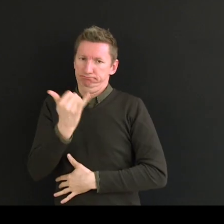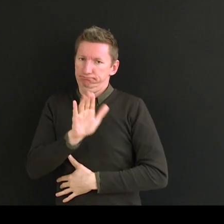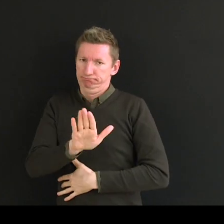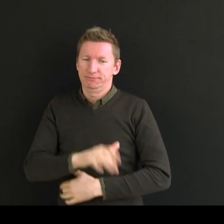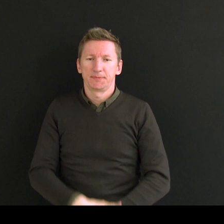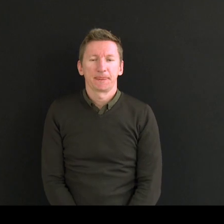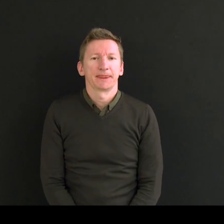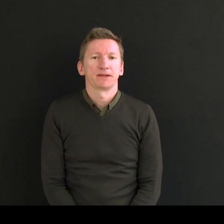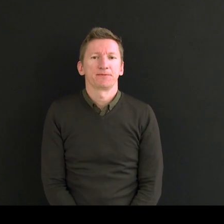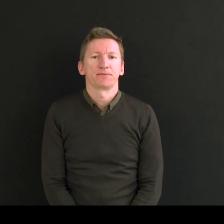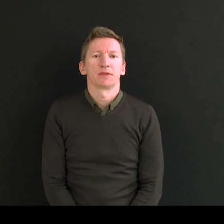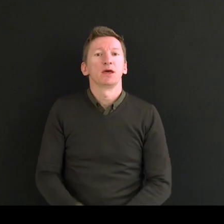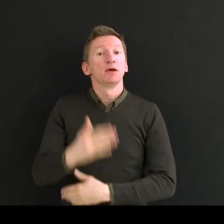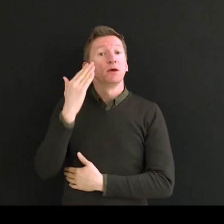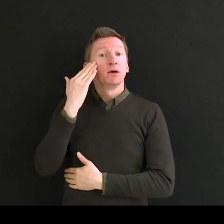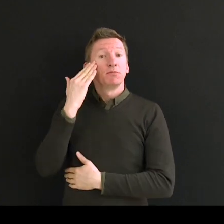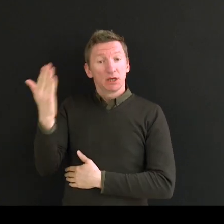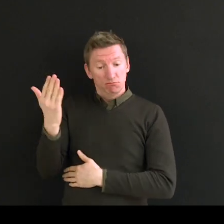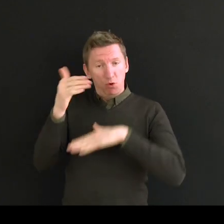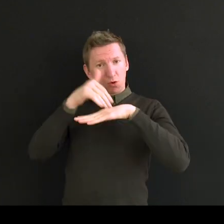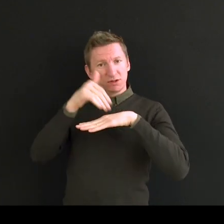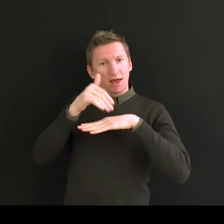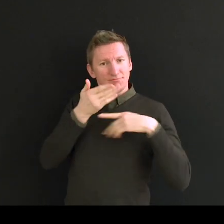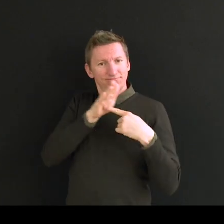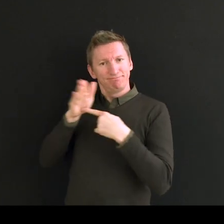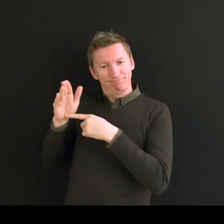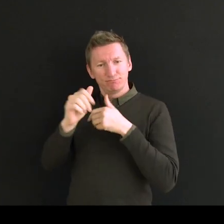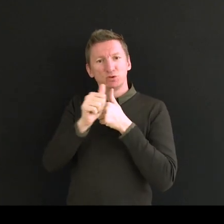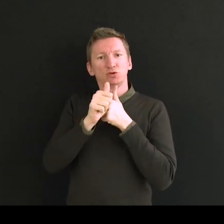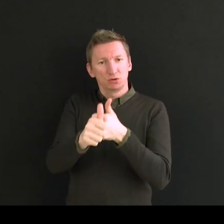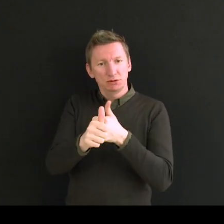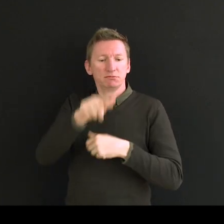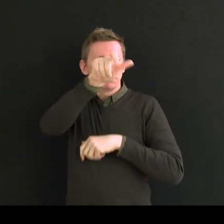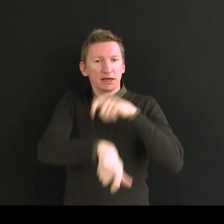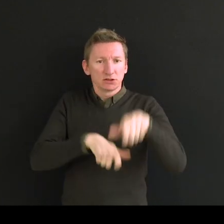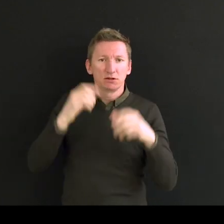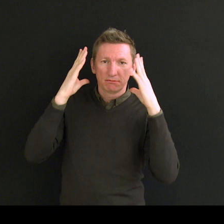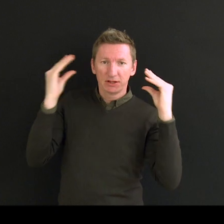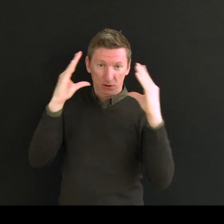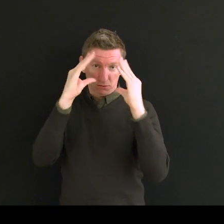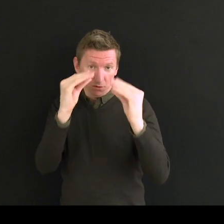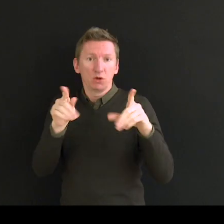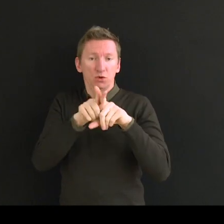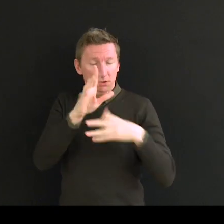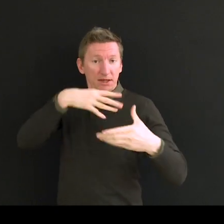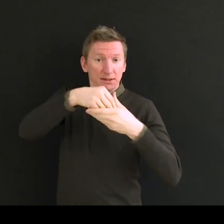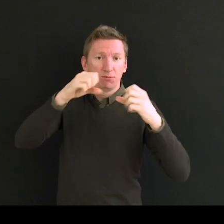chose. Si vous observez les conseils suivants, les personnes malvoyantes malentendantes participeront